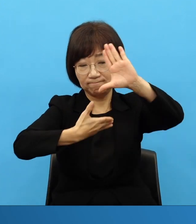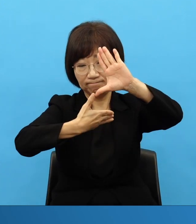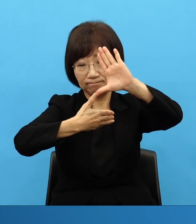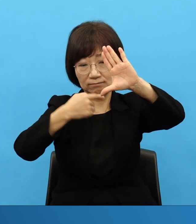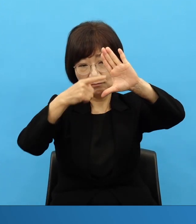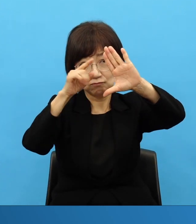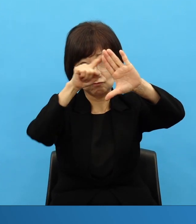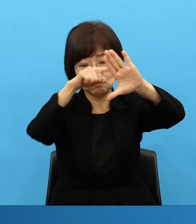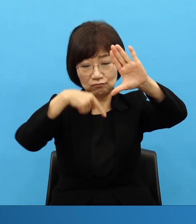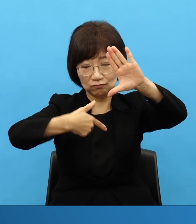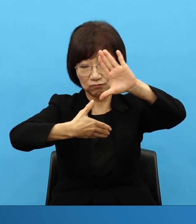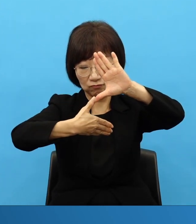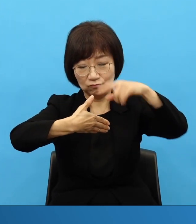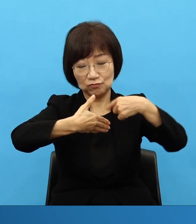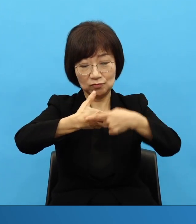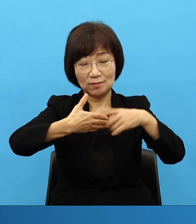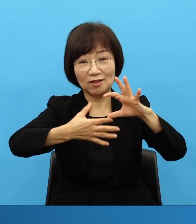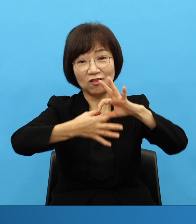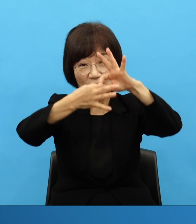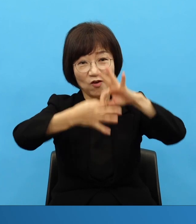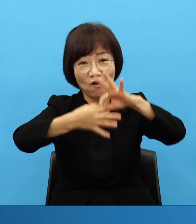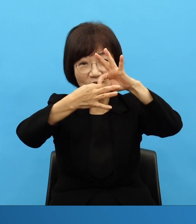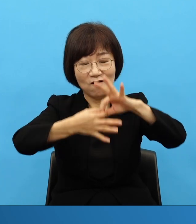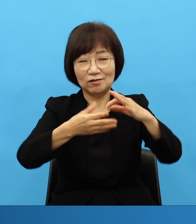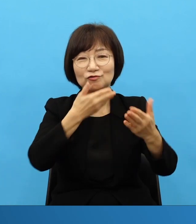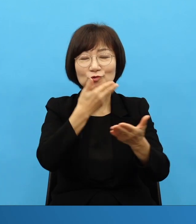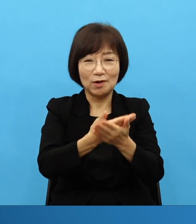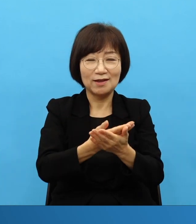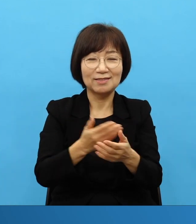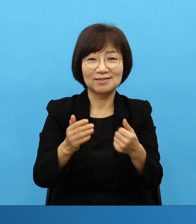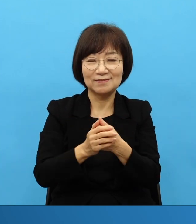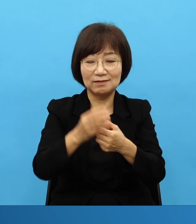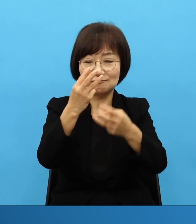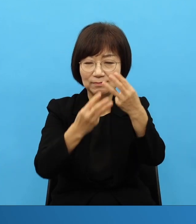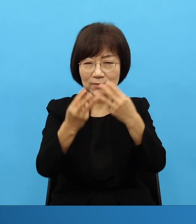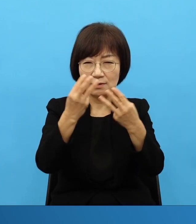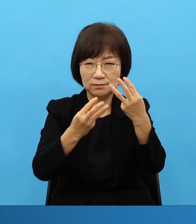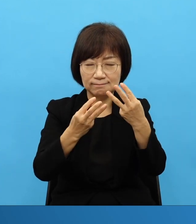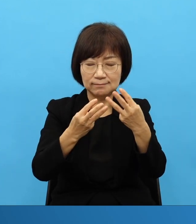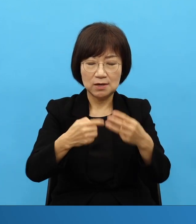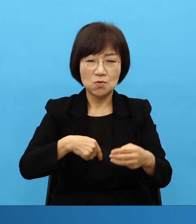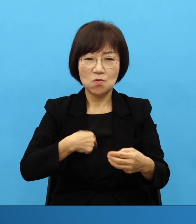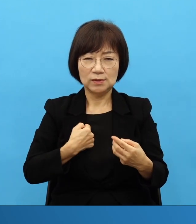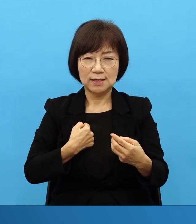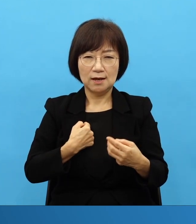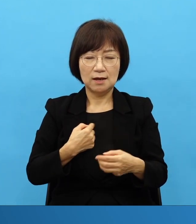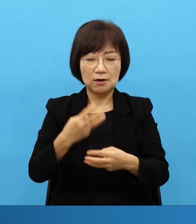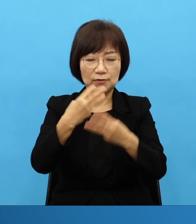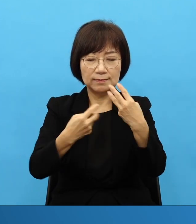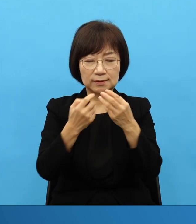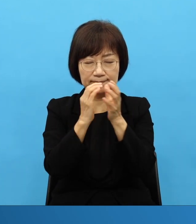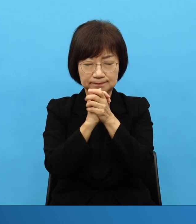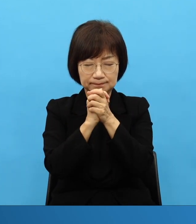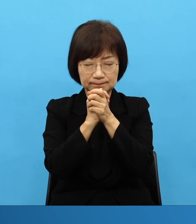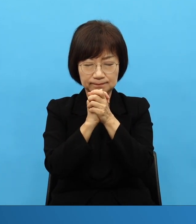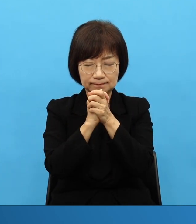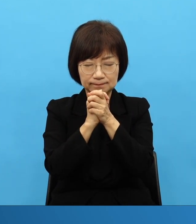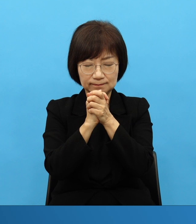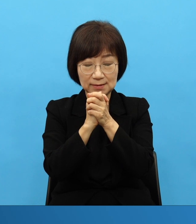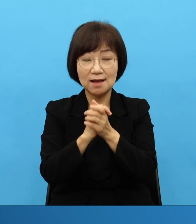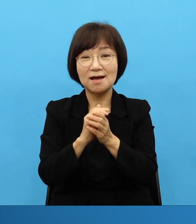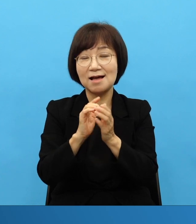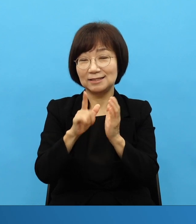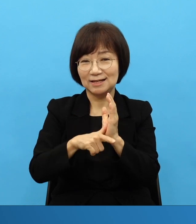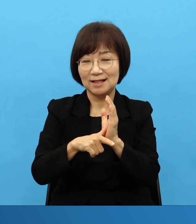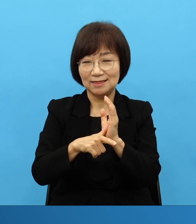링크로서 중요한 의미가 있다며 이를 위해 랩넌트들은 무조건 혼자서 랩넌트 타임을 갖고 보좌의